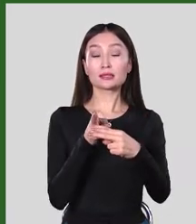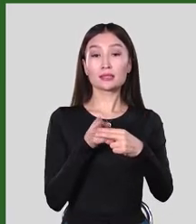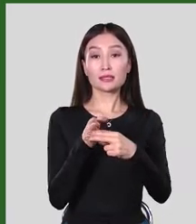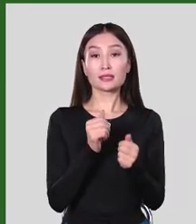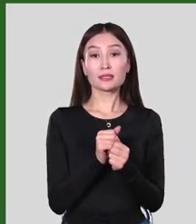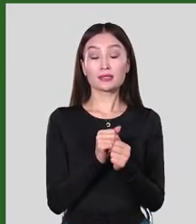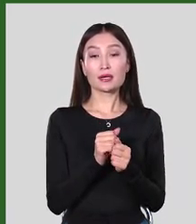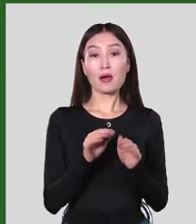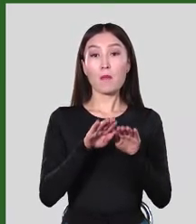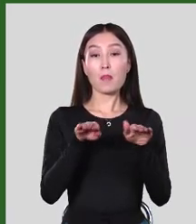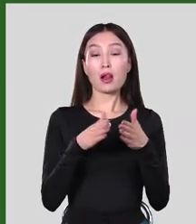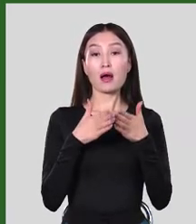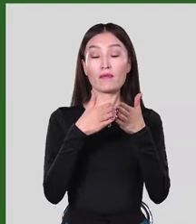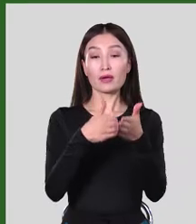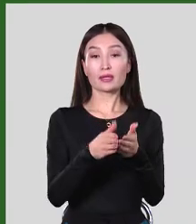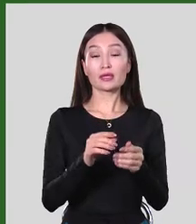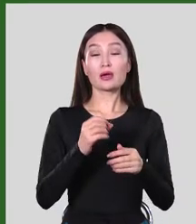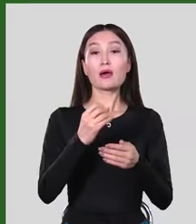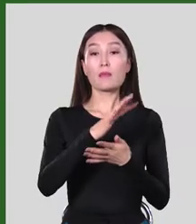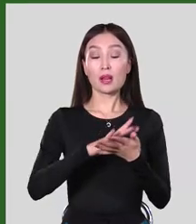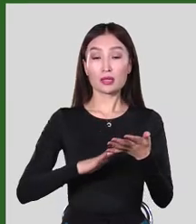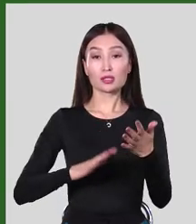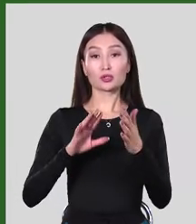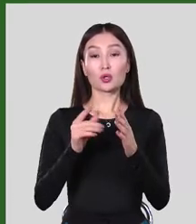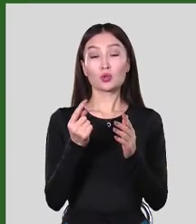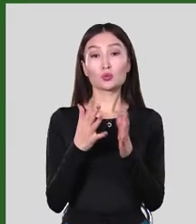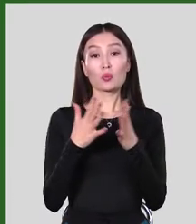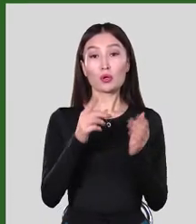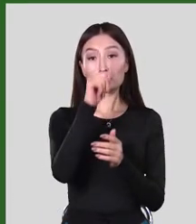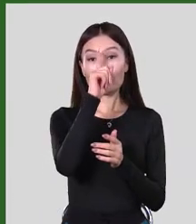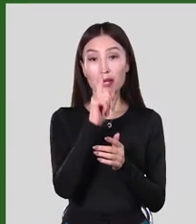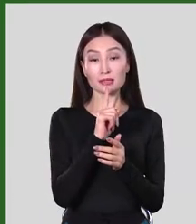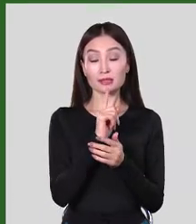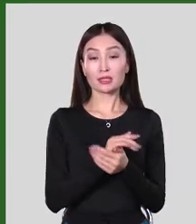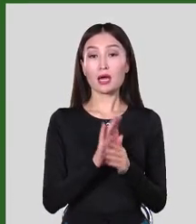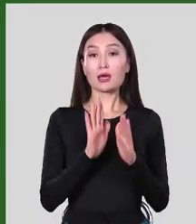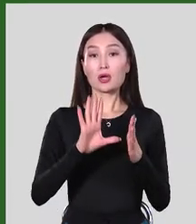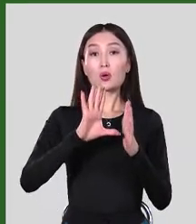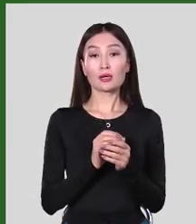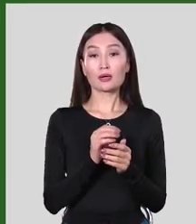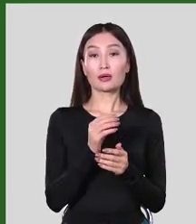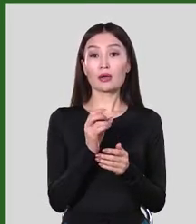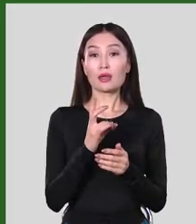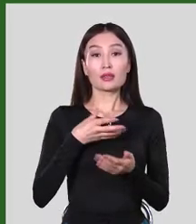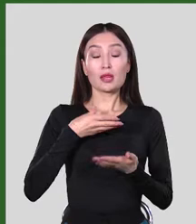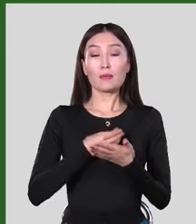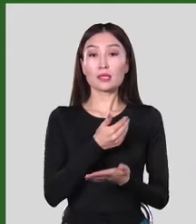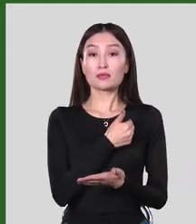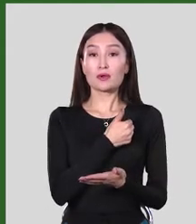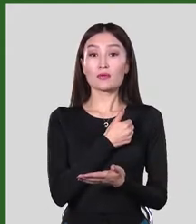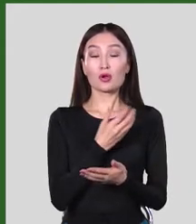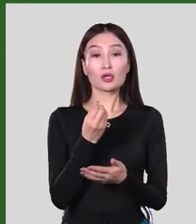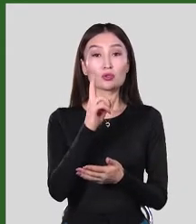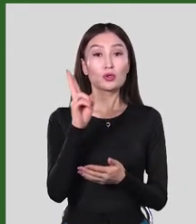пассатов. Плавание через океан продолжалось чуть больше месяца. Так долго, ни по своей воле,